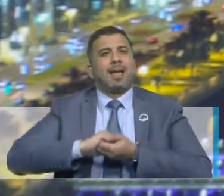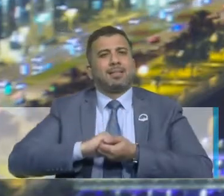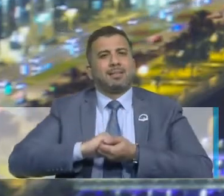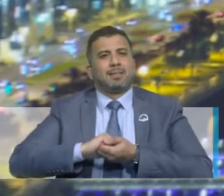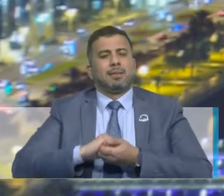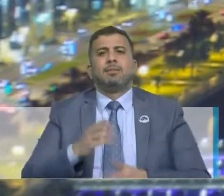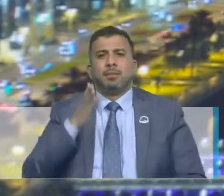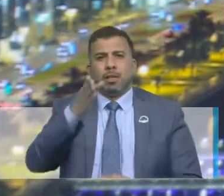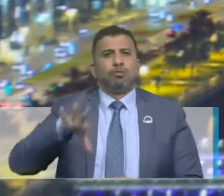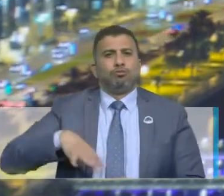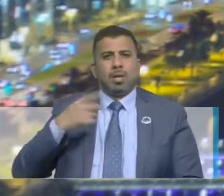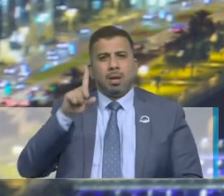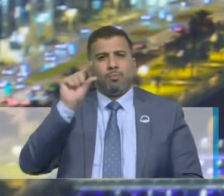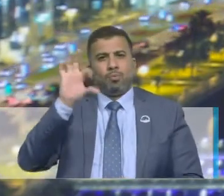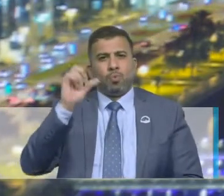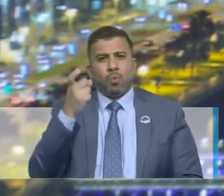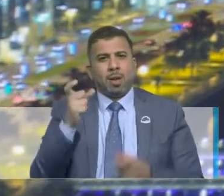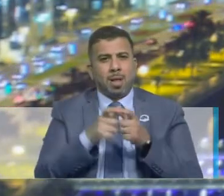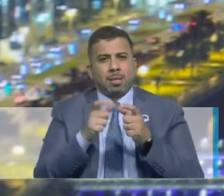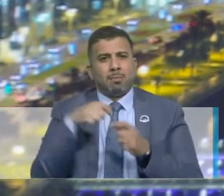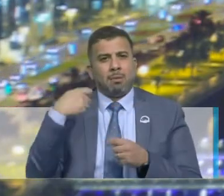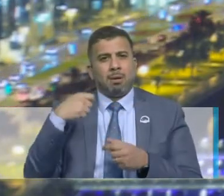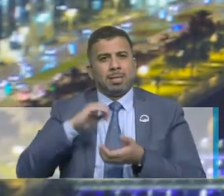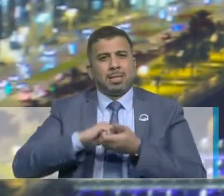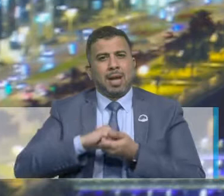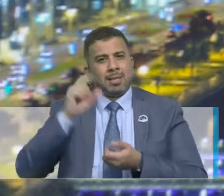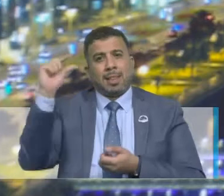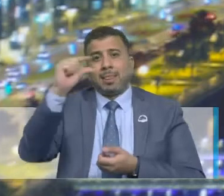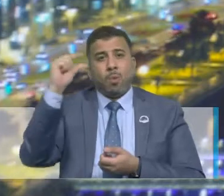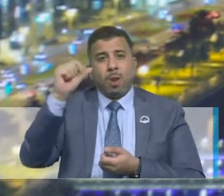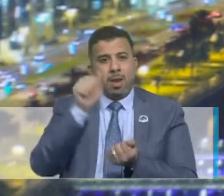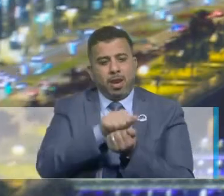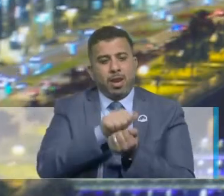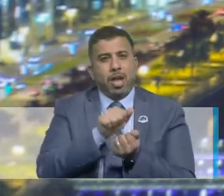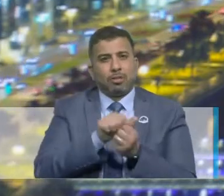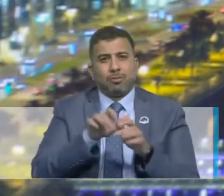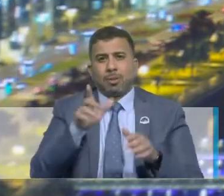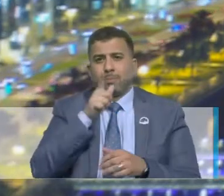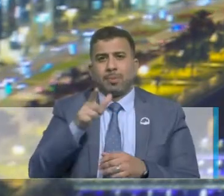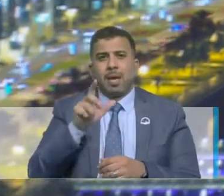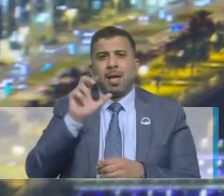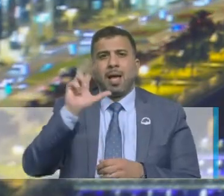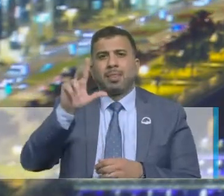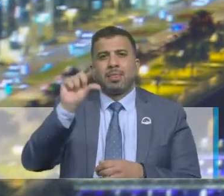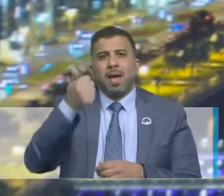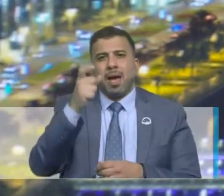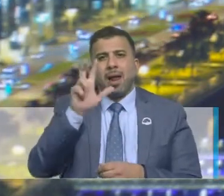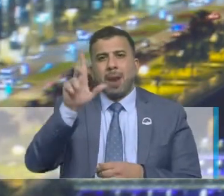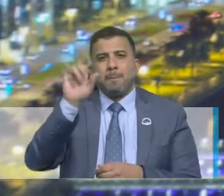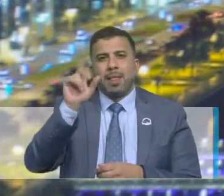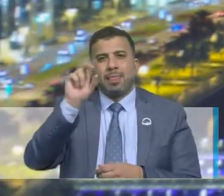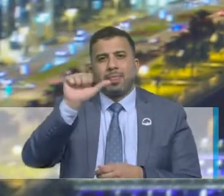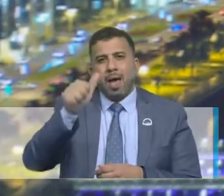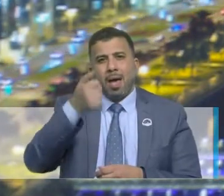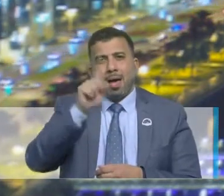كذلك زارت الشيخة بدور بن سلطان القاسمي رئيسة الاتحاد الدولي للناشرين مدينة الدار البيضاء المغربية